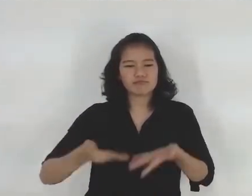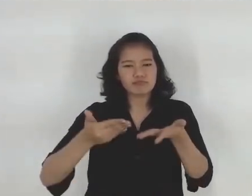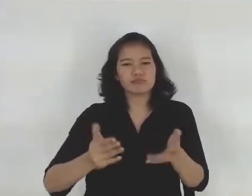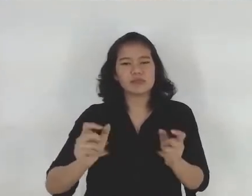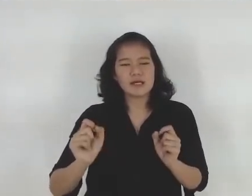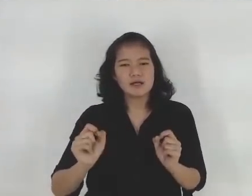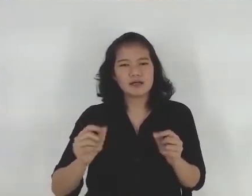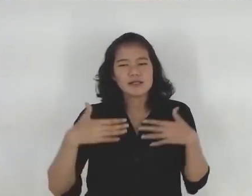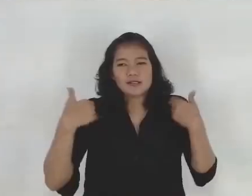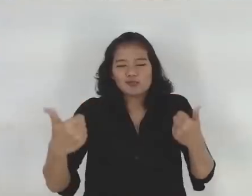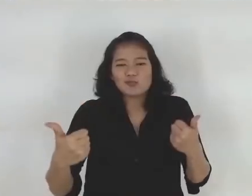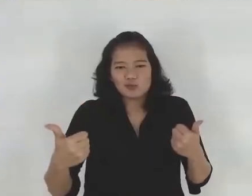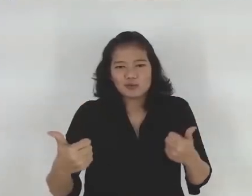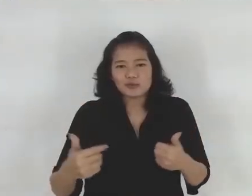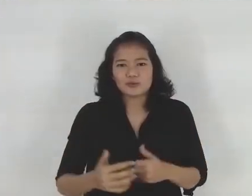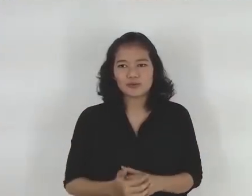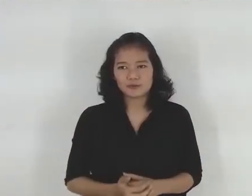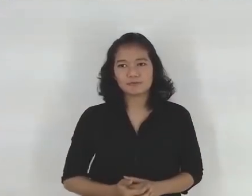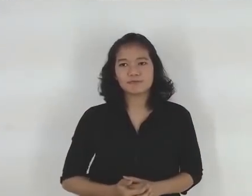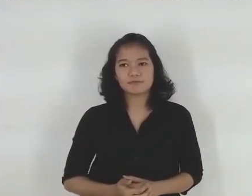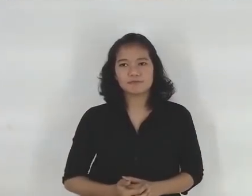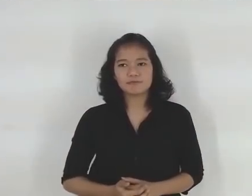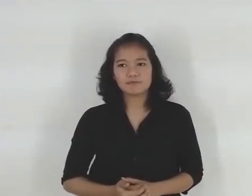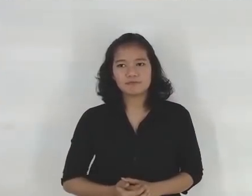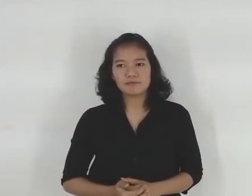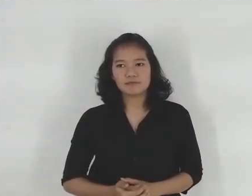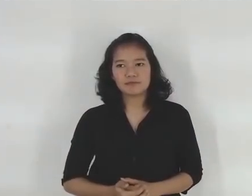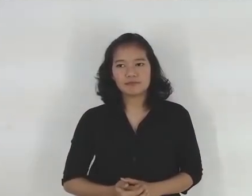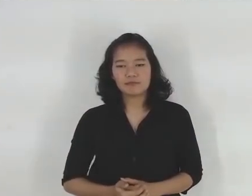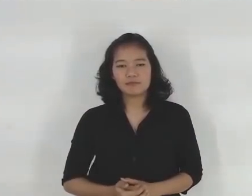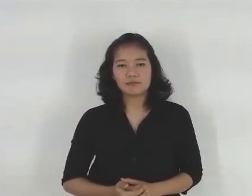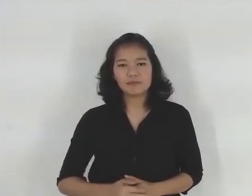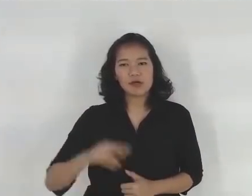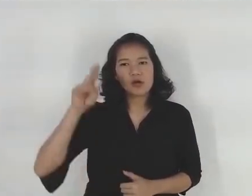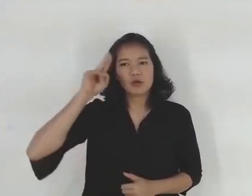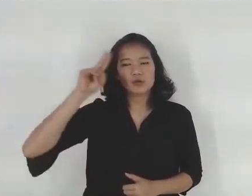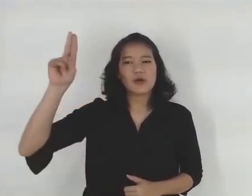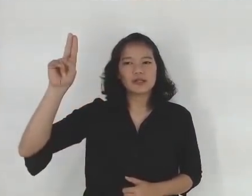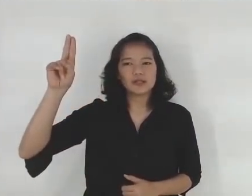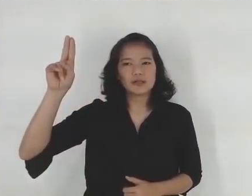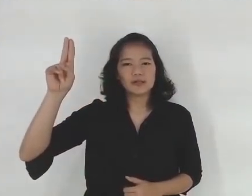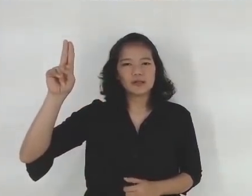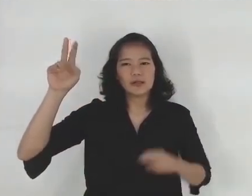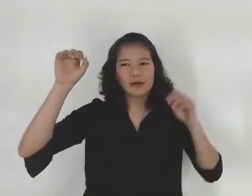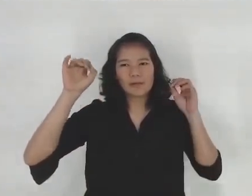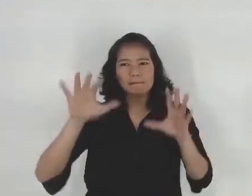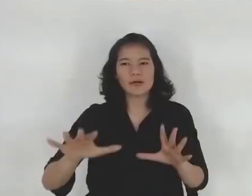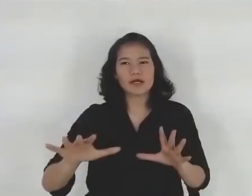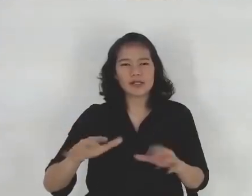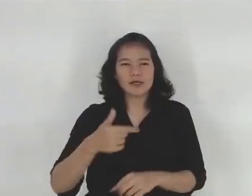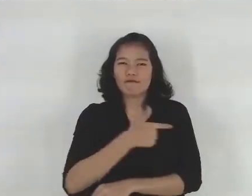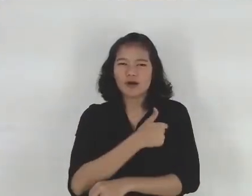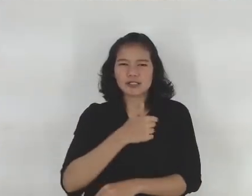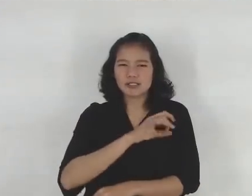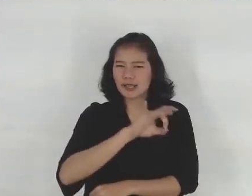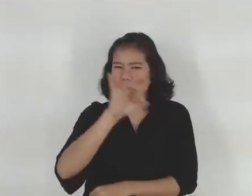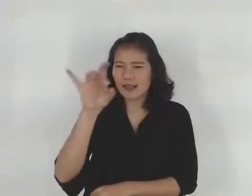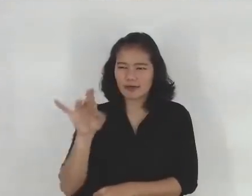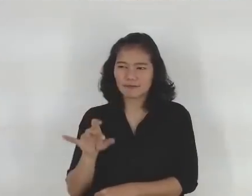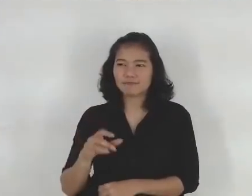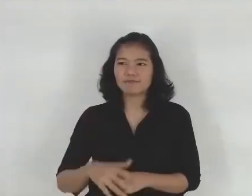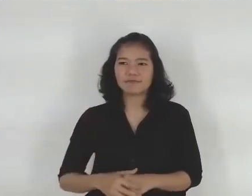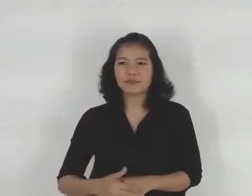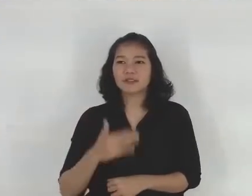terkena penyakit dan Tuhan yang memberkati vaksin yang sedang diproses